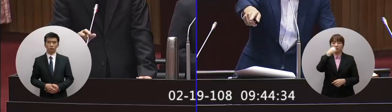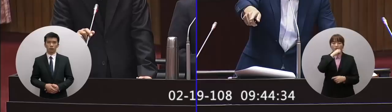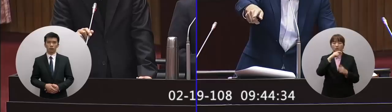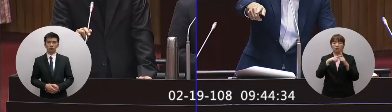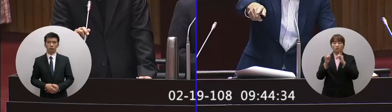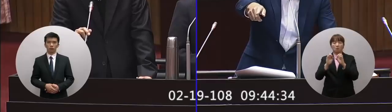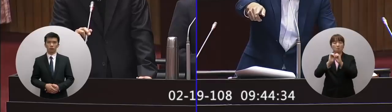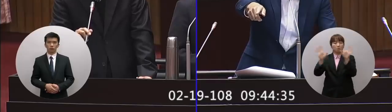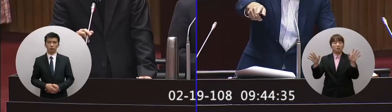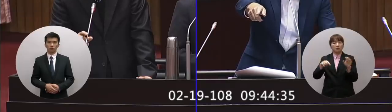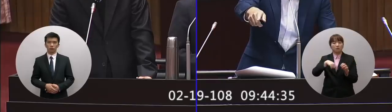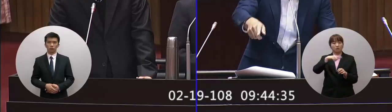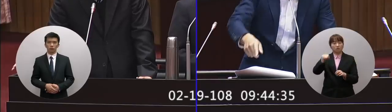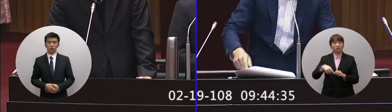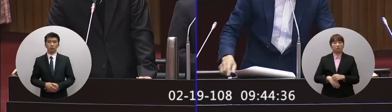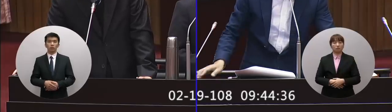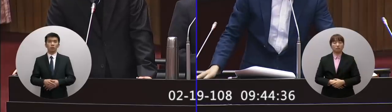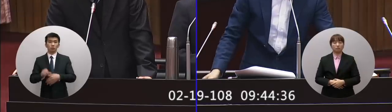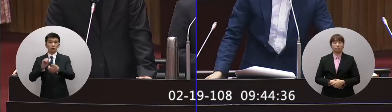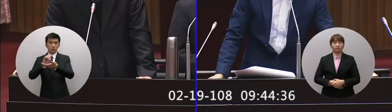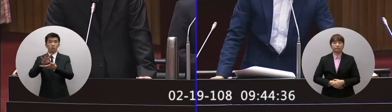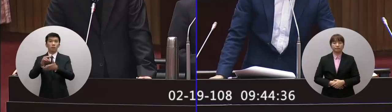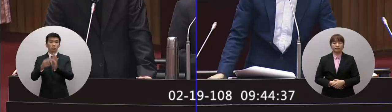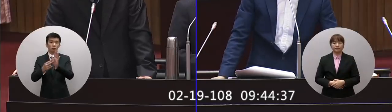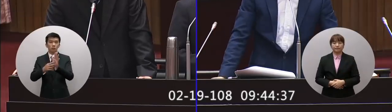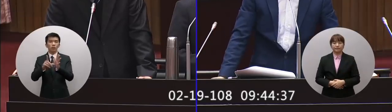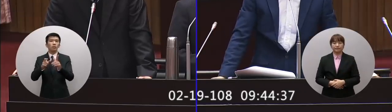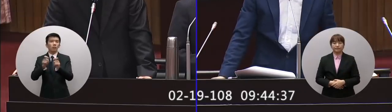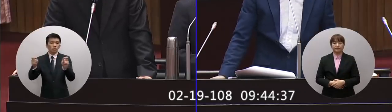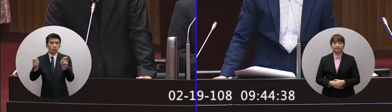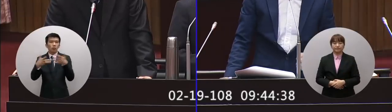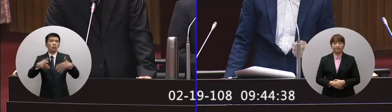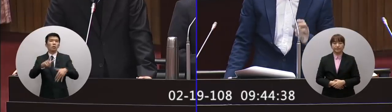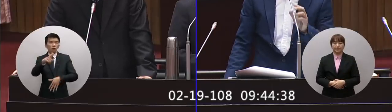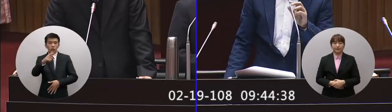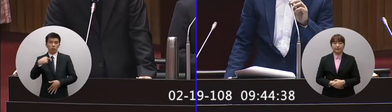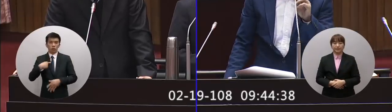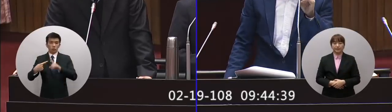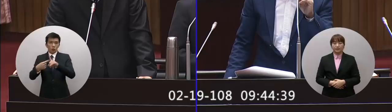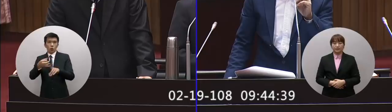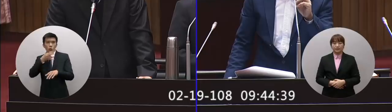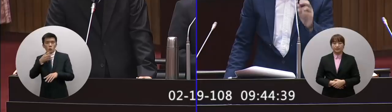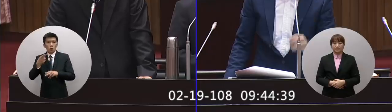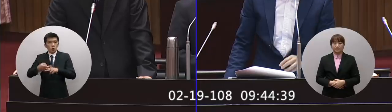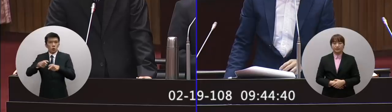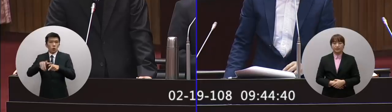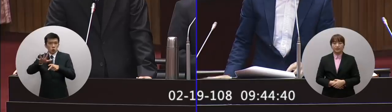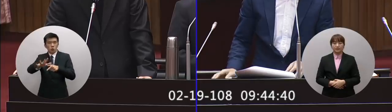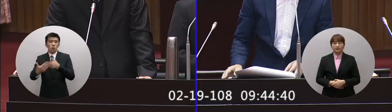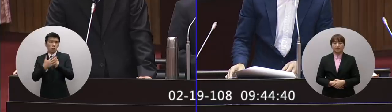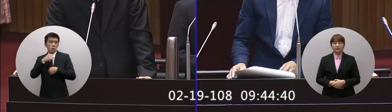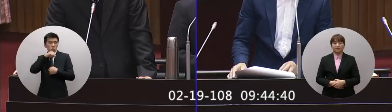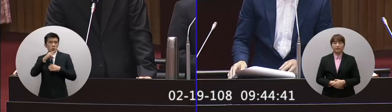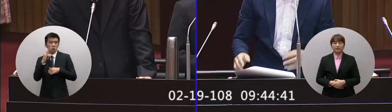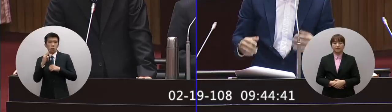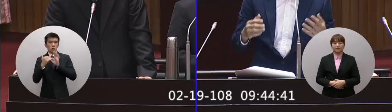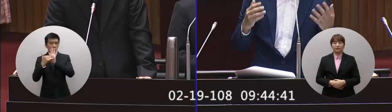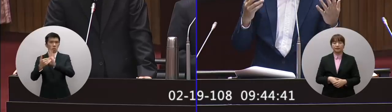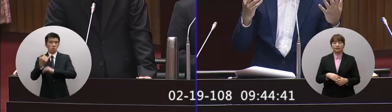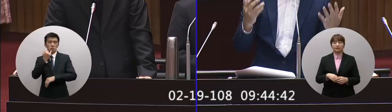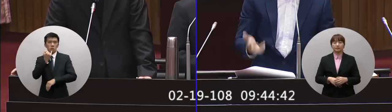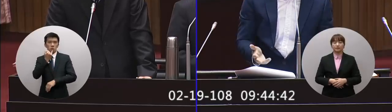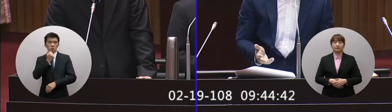讲， 跟委员报告，时间不是问题。我们有能力、有信心守护中华民国台湾自由民主安。 是